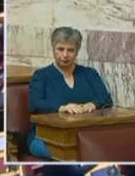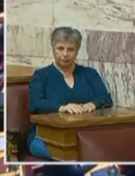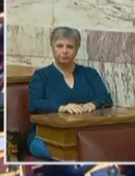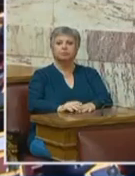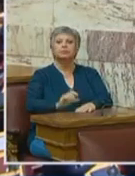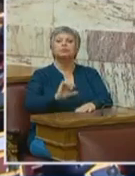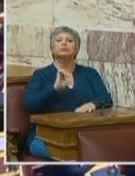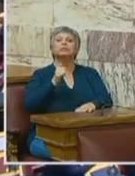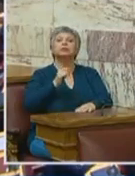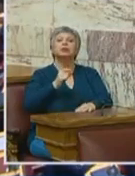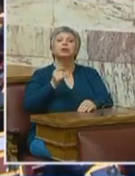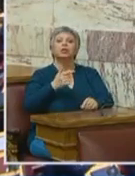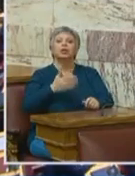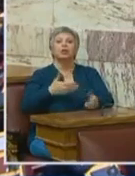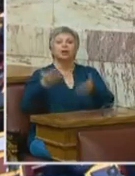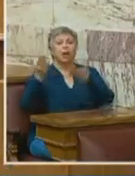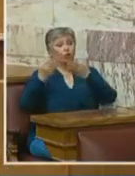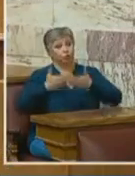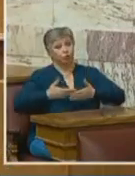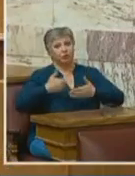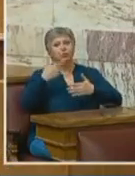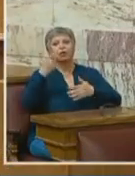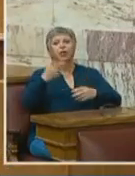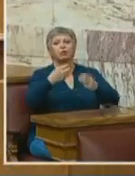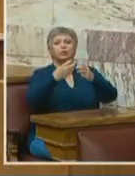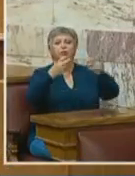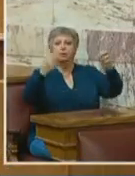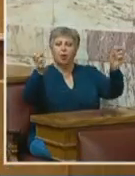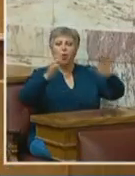τα καλωσορίζουμε και εμείς στην Εθνική Αντιπροσωπεία.